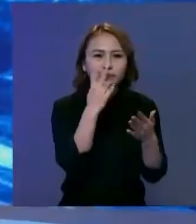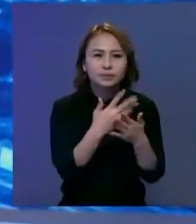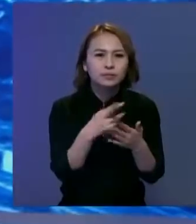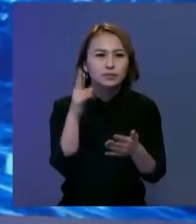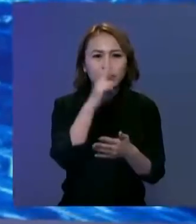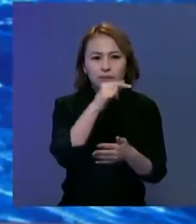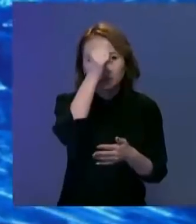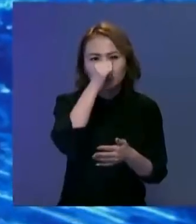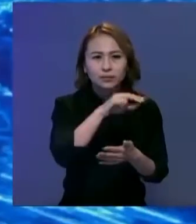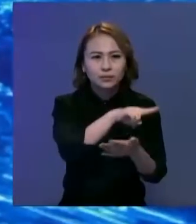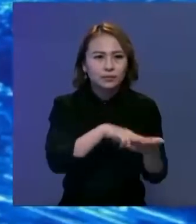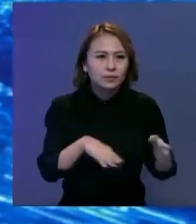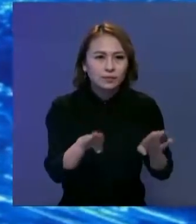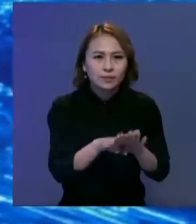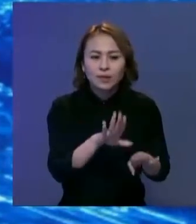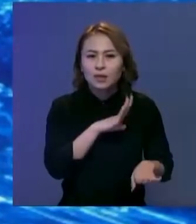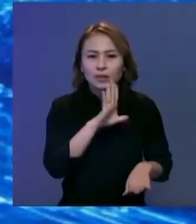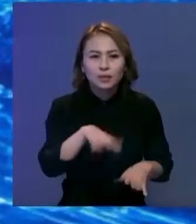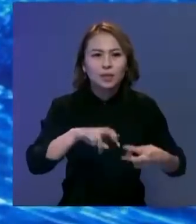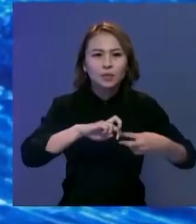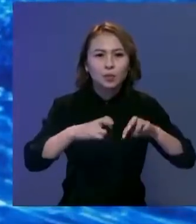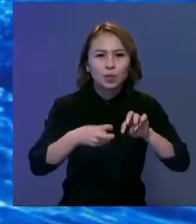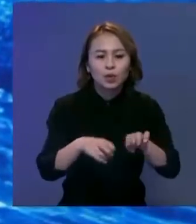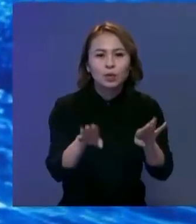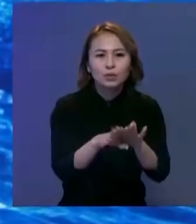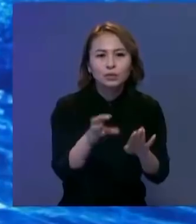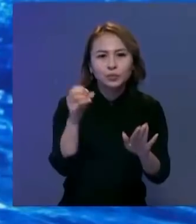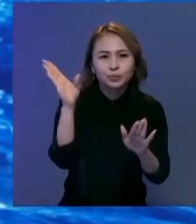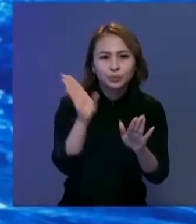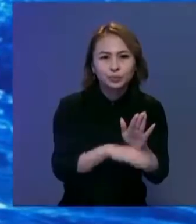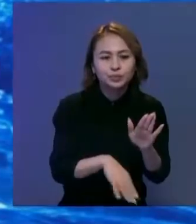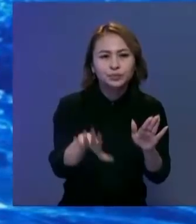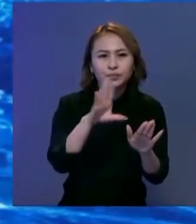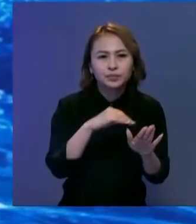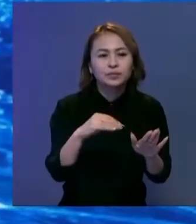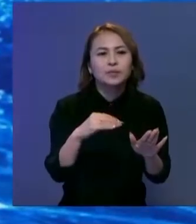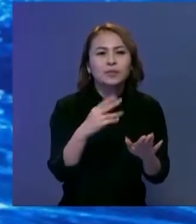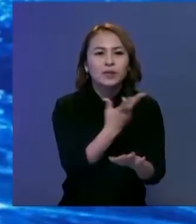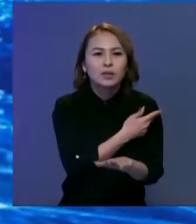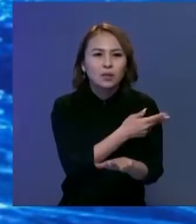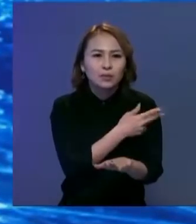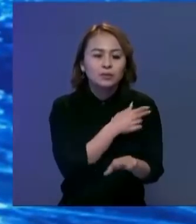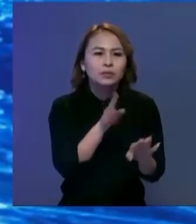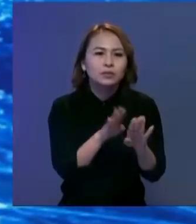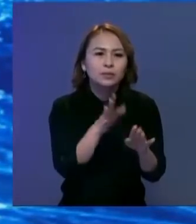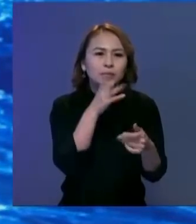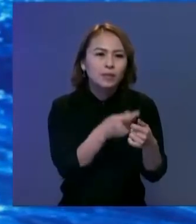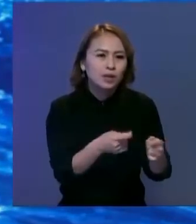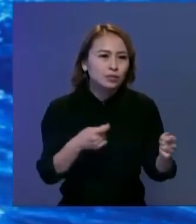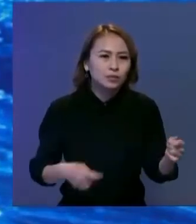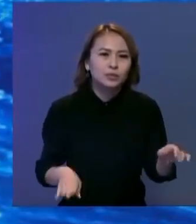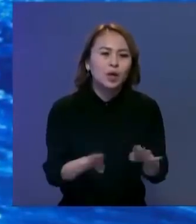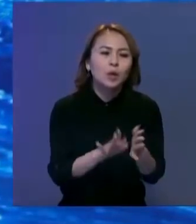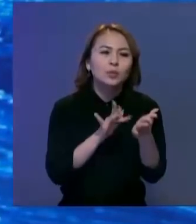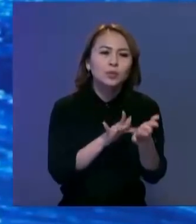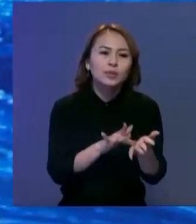бұндай көрсеткіш қанқтар айынан бері тіркелгенемес. Эпидемиологиялық ақуал көңіл көншітпеседе, вакцинация науқаны тұм баяу